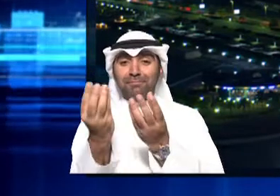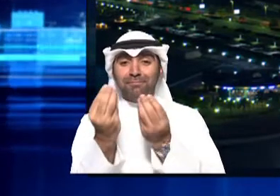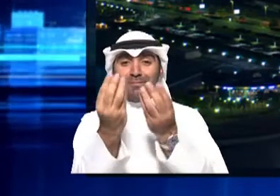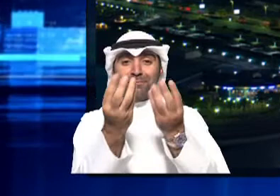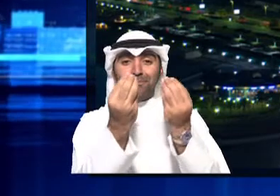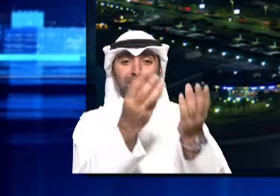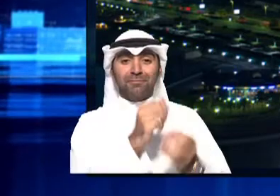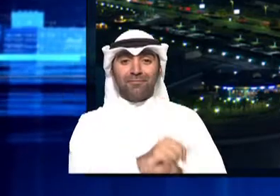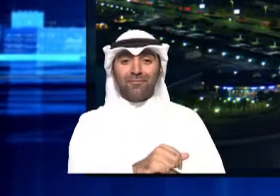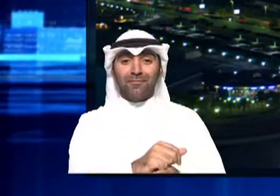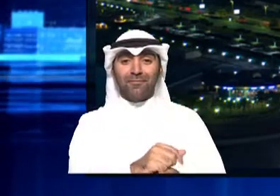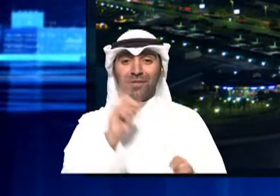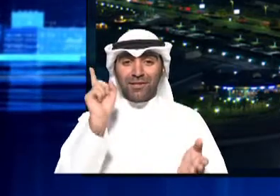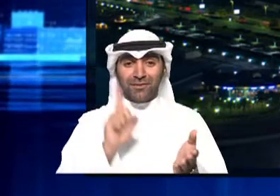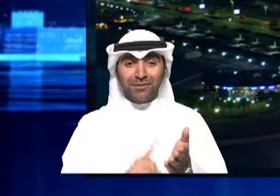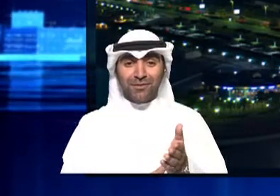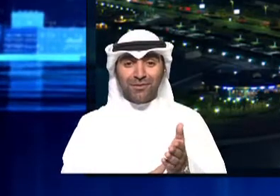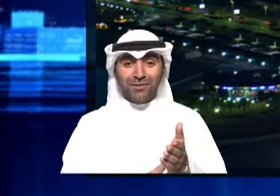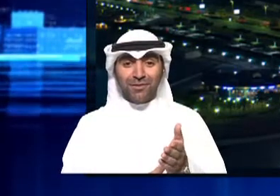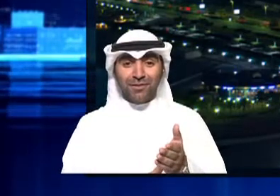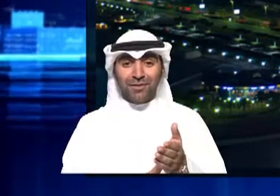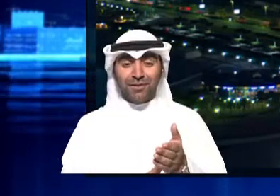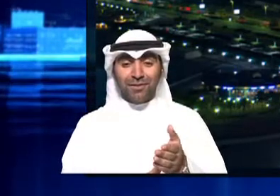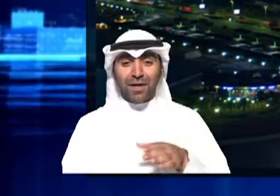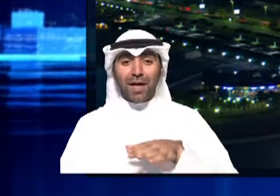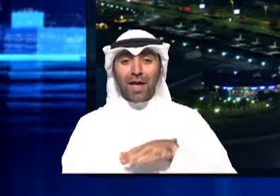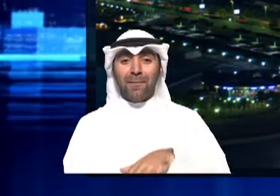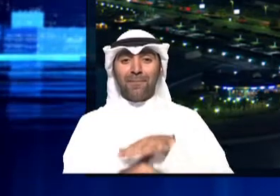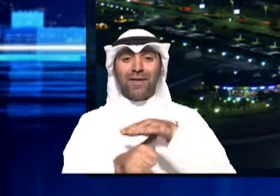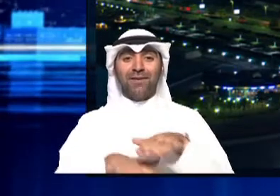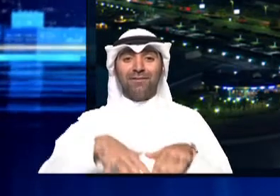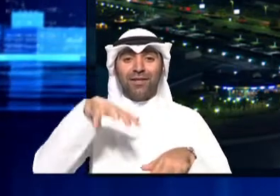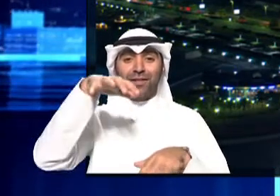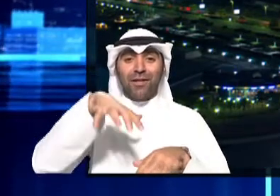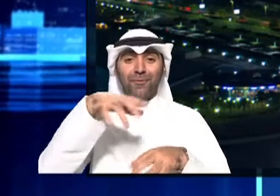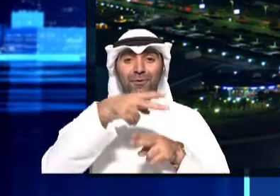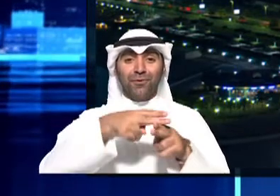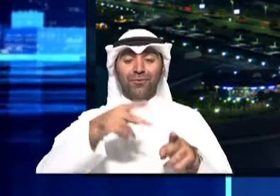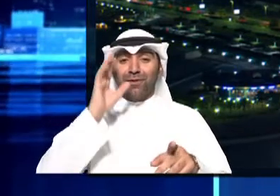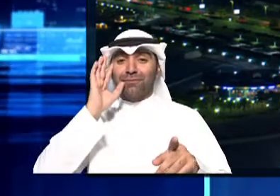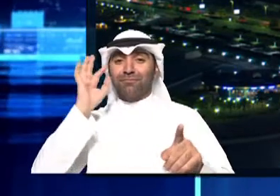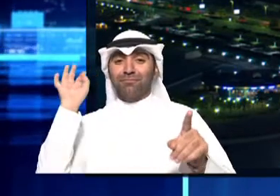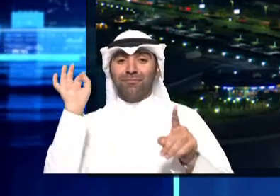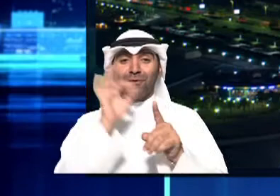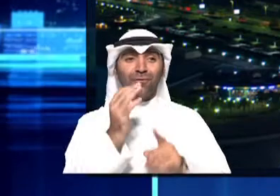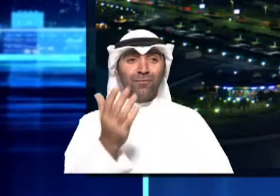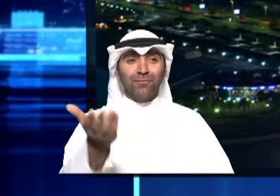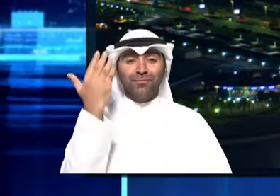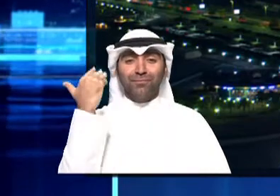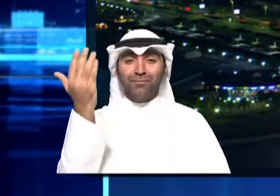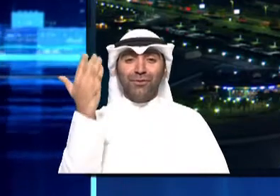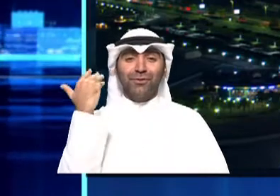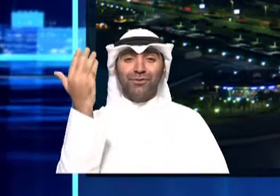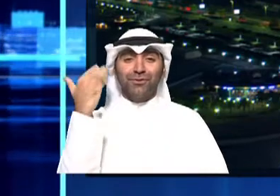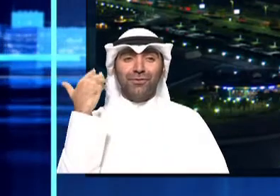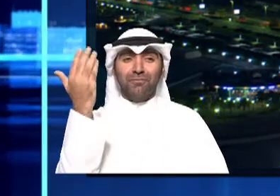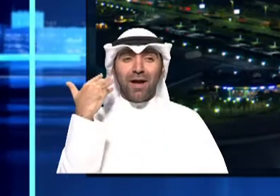نوعيته يعني ذو أفق دولي، وذو أفق دولي منذ زمن بعيد. الله